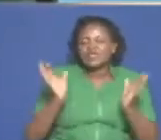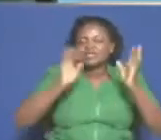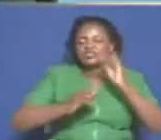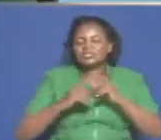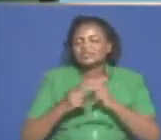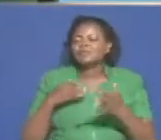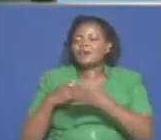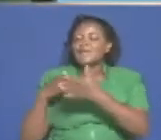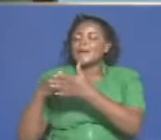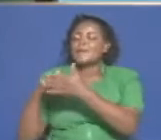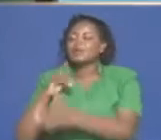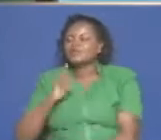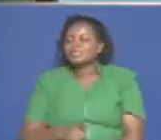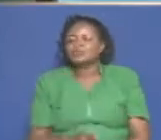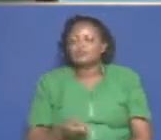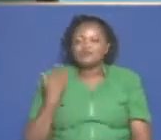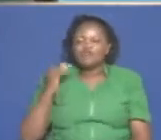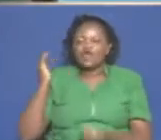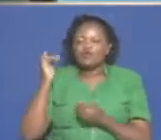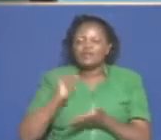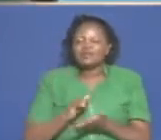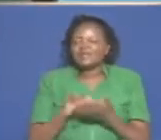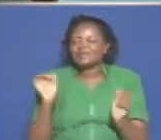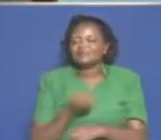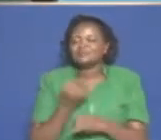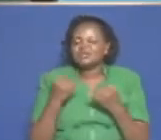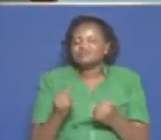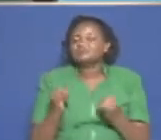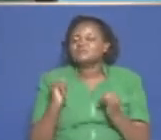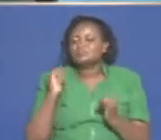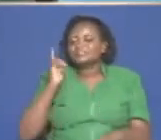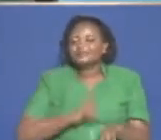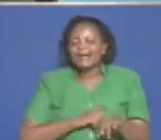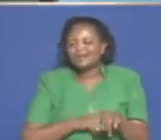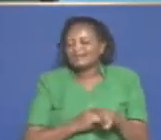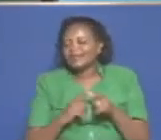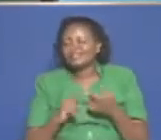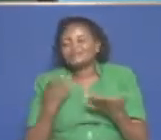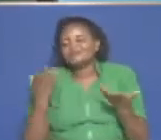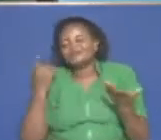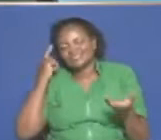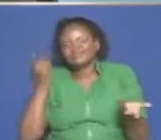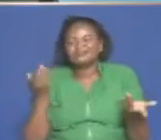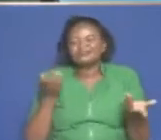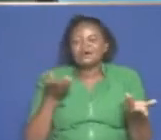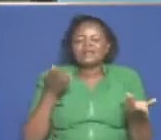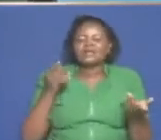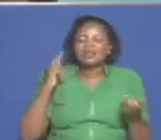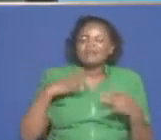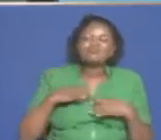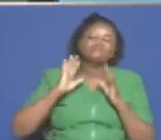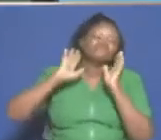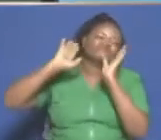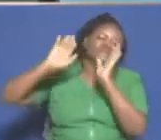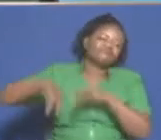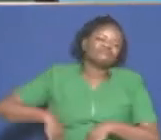agizo. Kulikuwa na matumaini ya kwamba pengine halitatekelezwa katika kipindi hiki, ama ni yale tu mapuuza ya kusubiri zile nyakati za